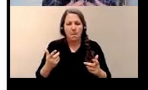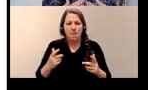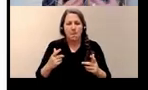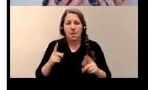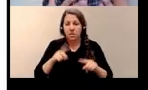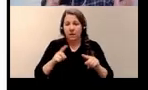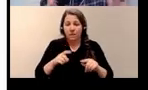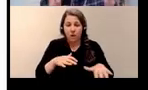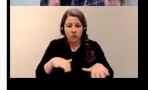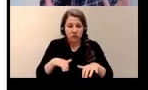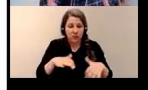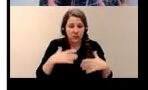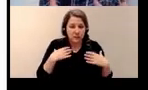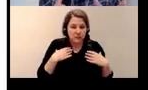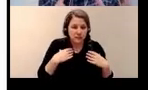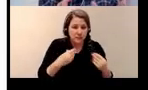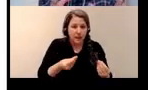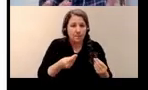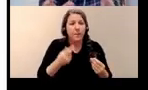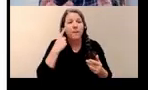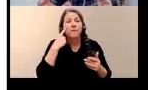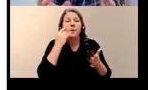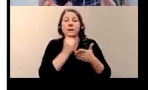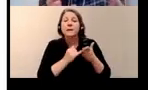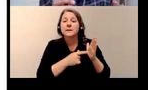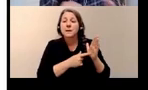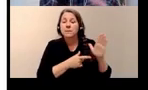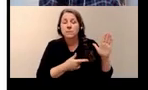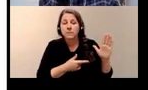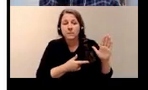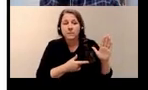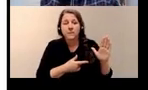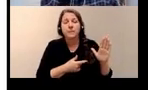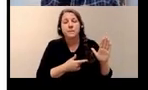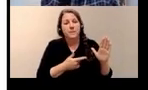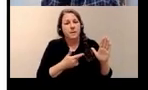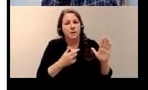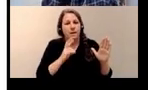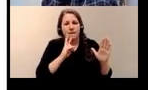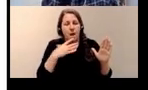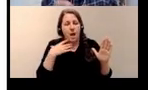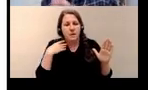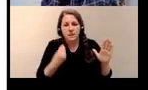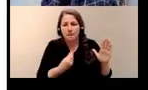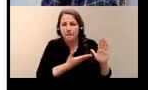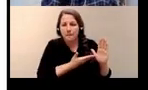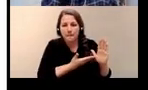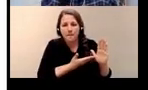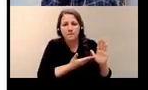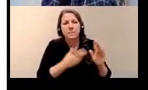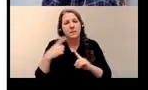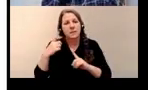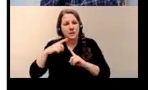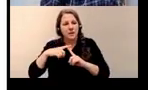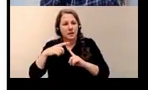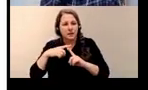gestes très simples, comme ici on peut le voir sur cette image donc, de gauche, où il s'agit, donc on voit le technicien